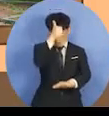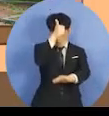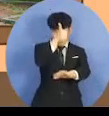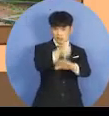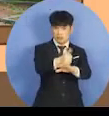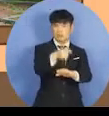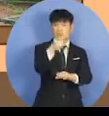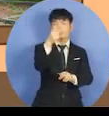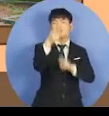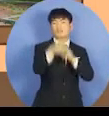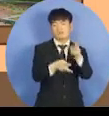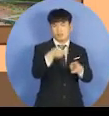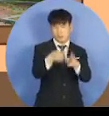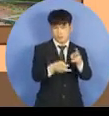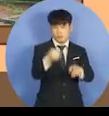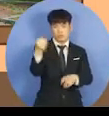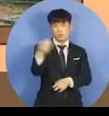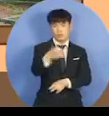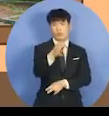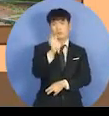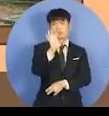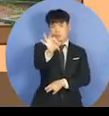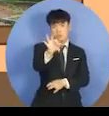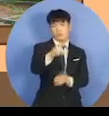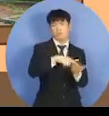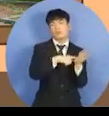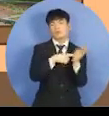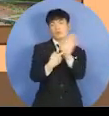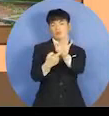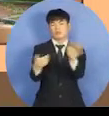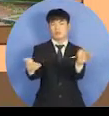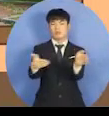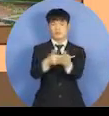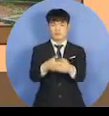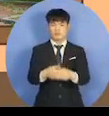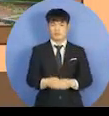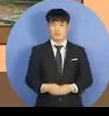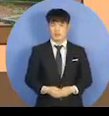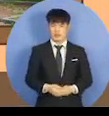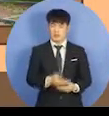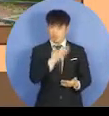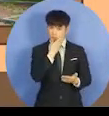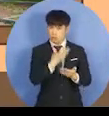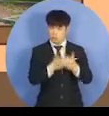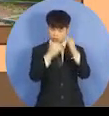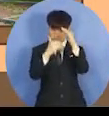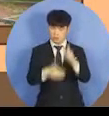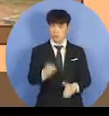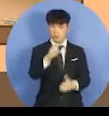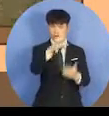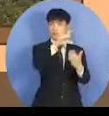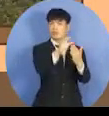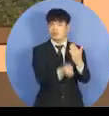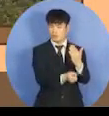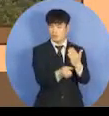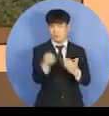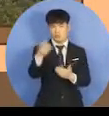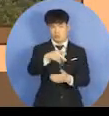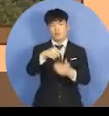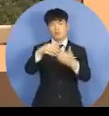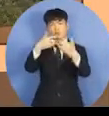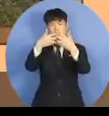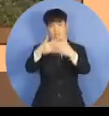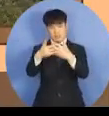통해 최종 심의 의결된 교육사업과 경비보조금을 밝혔는데요. 주요 지원 내용은 프로그램